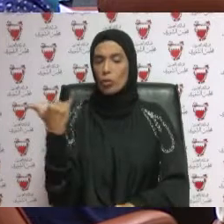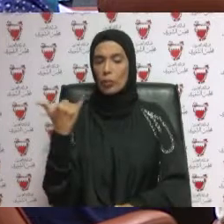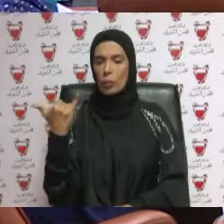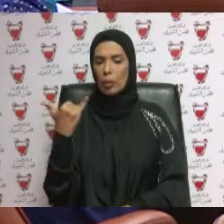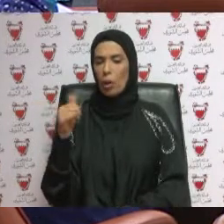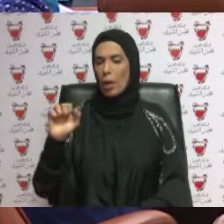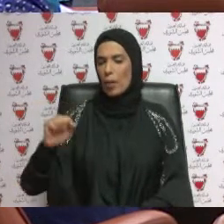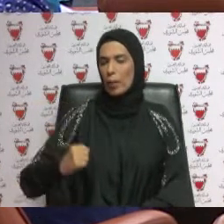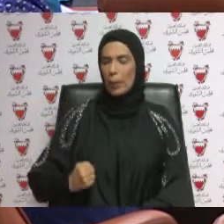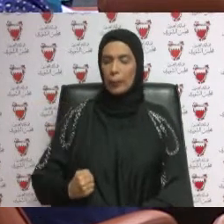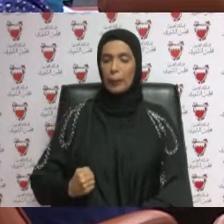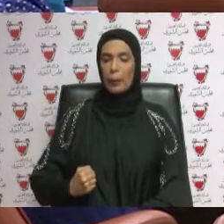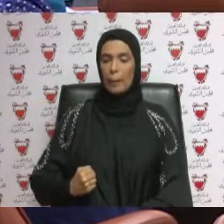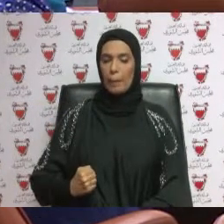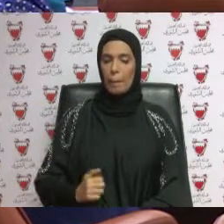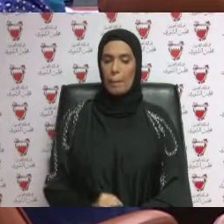لمملكة البحرين،